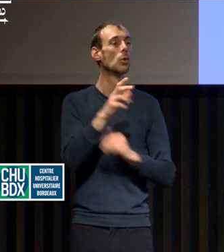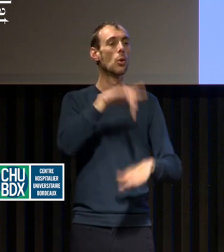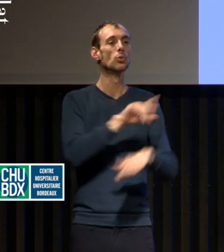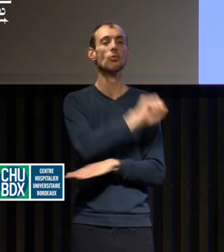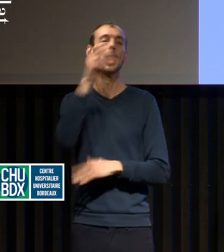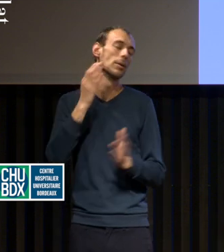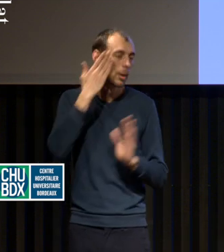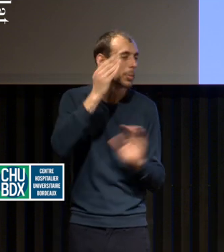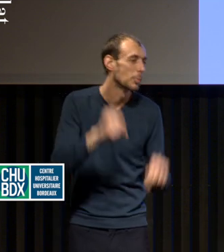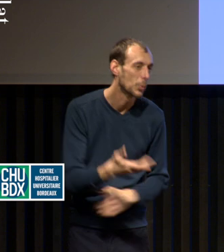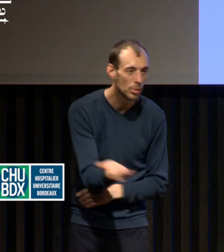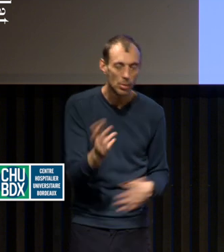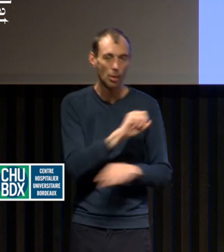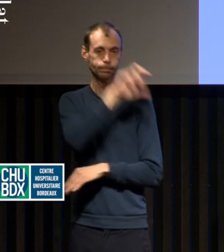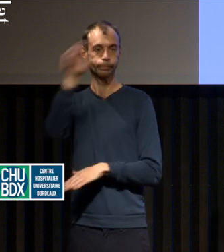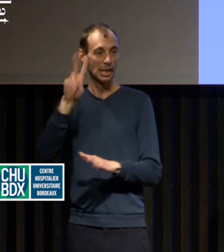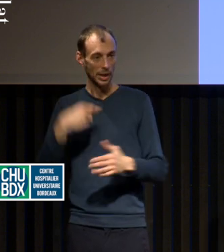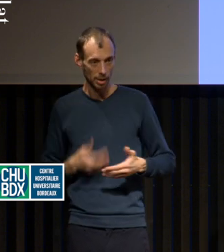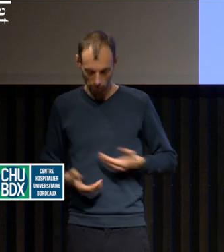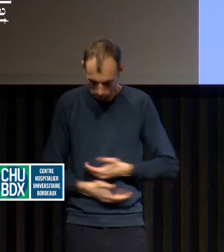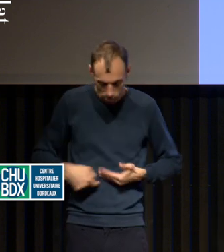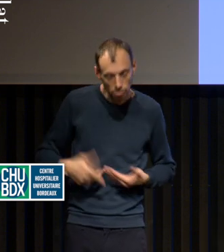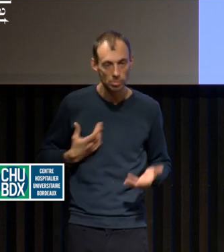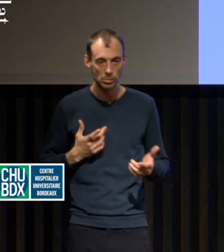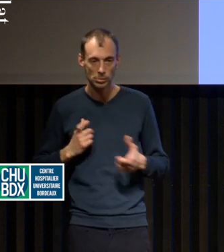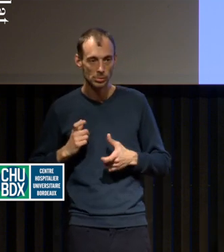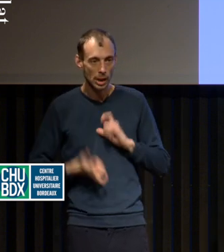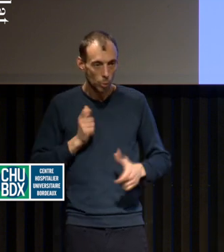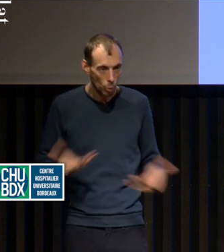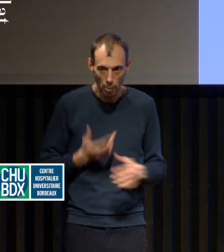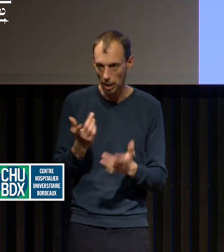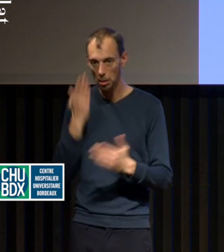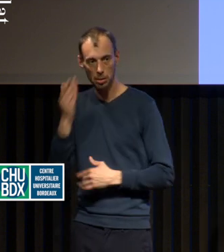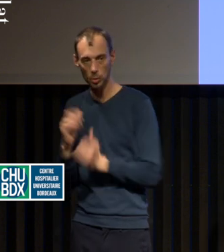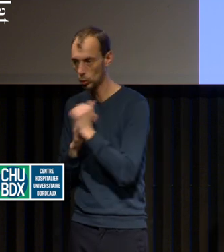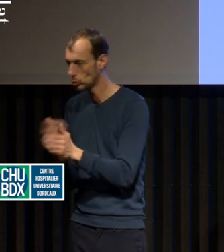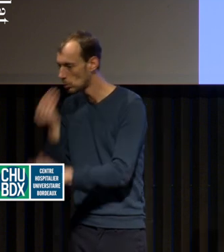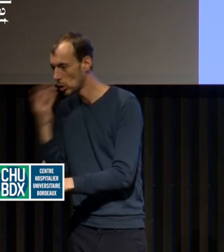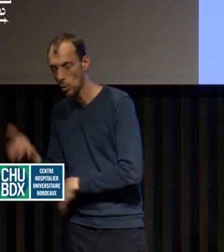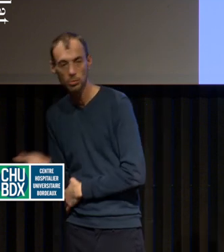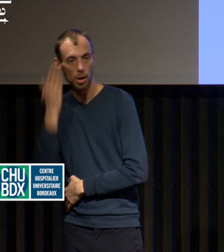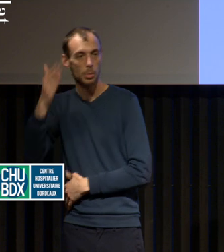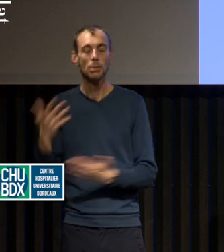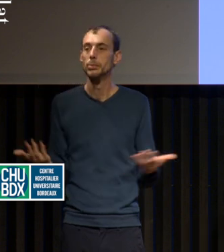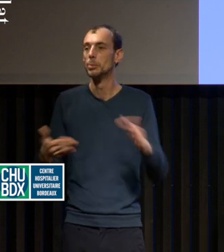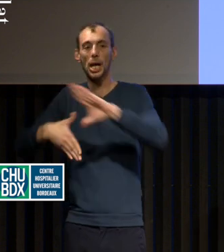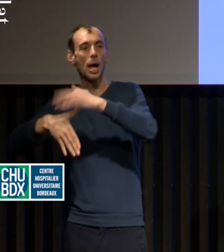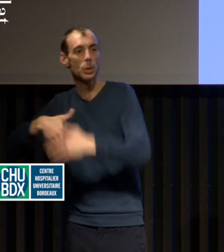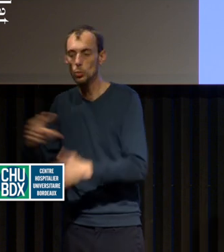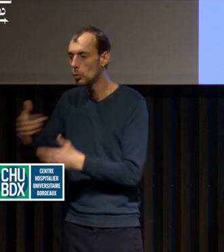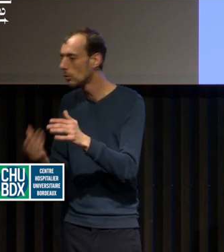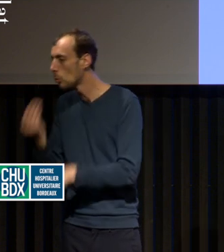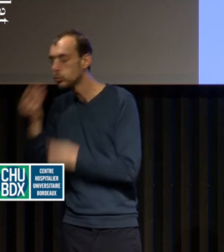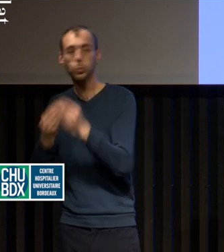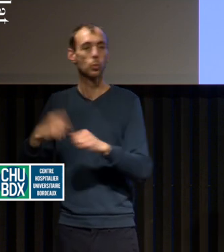votre microbiote? Il réagit à ce que vous mangez. Si vous allez en Amérique du Sud ou en pays latin ou manger dans les pays scandinaves, l'alimentation, la